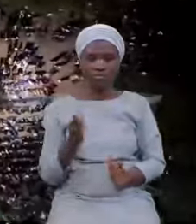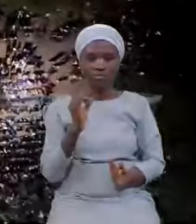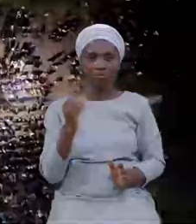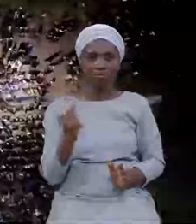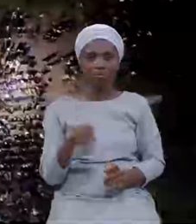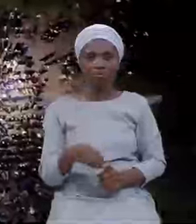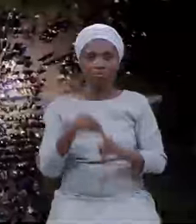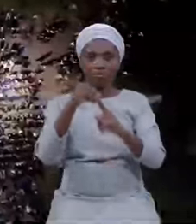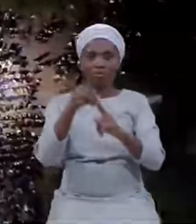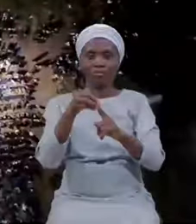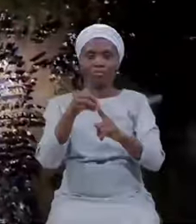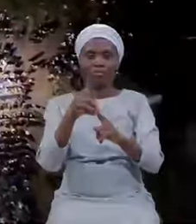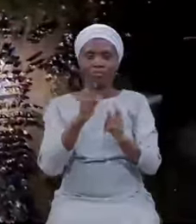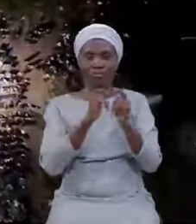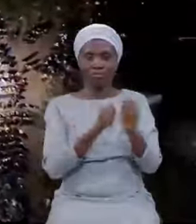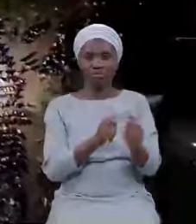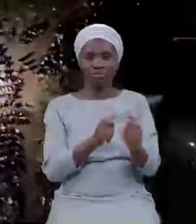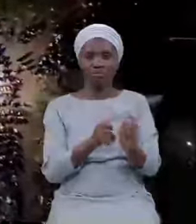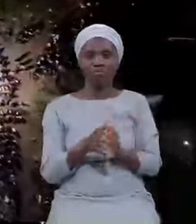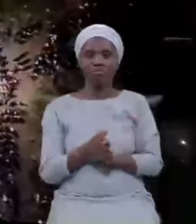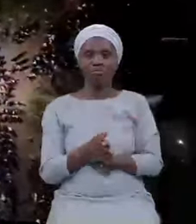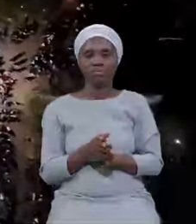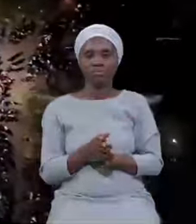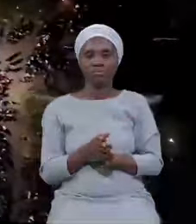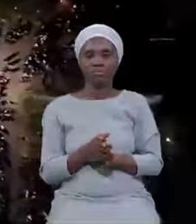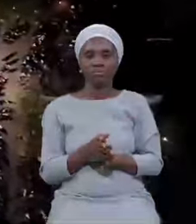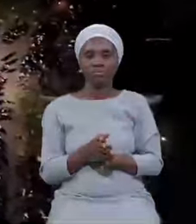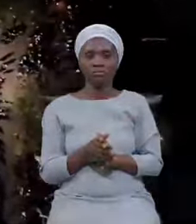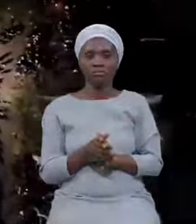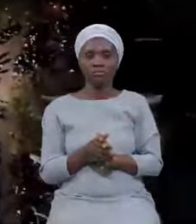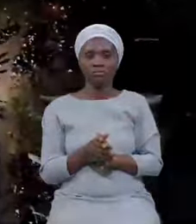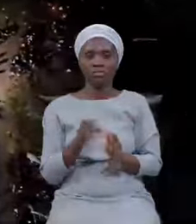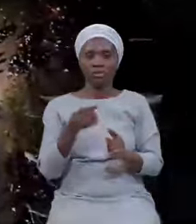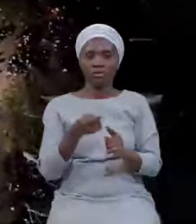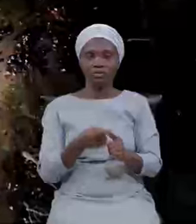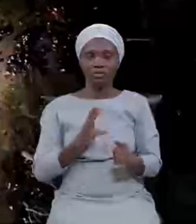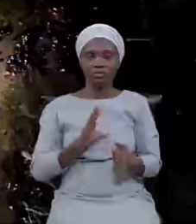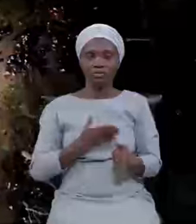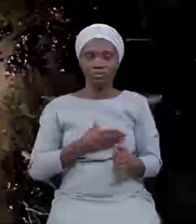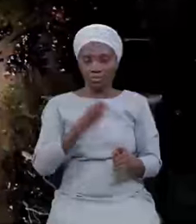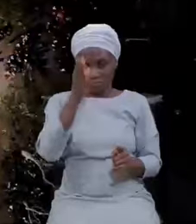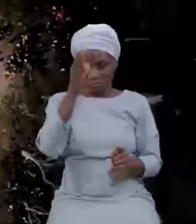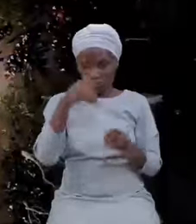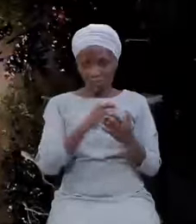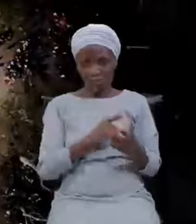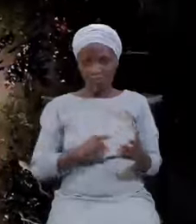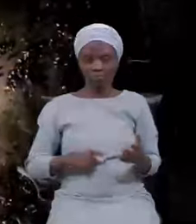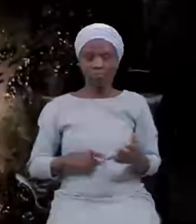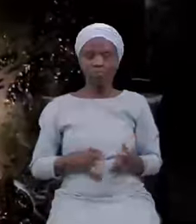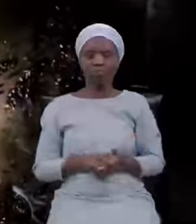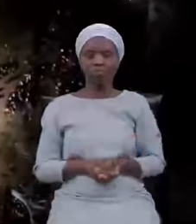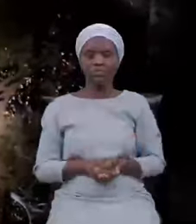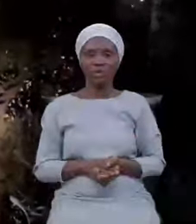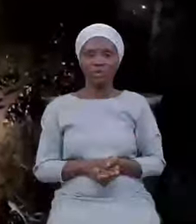Nous sommes toujours à la session de conseil et nous occupons de ceux-là qui ont levé leurs